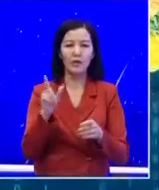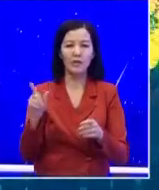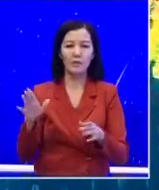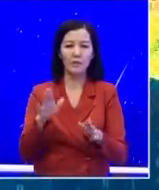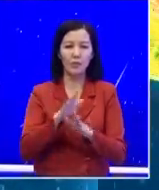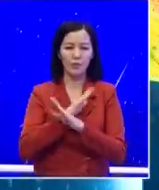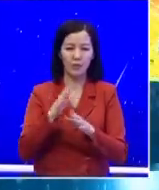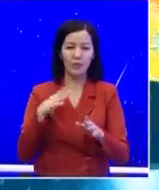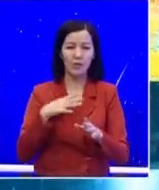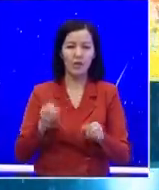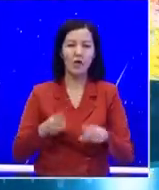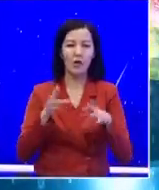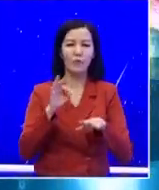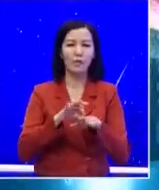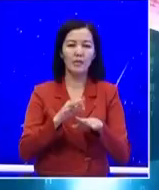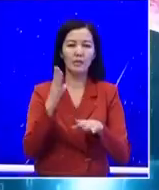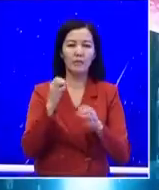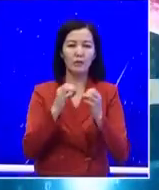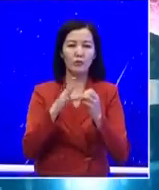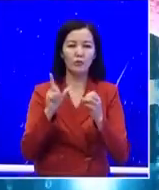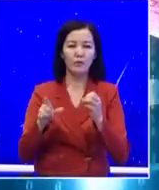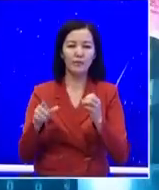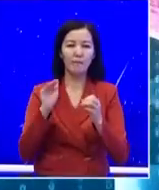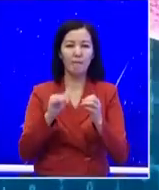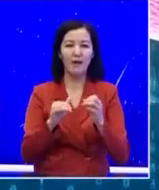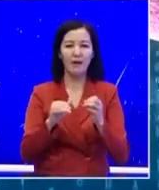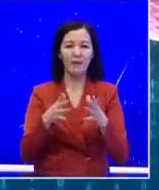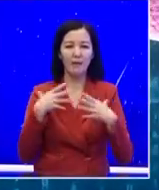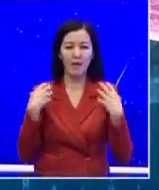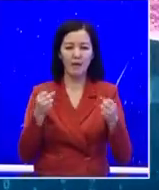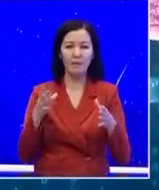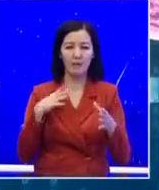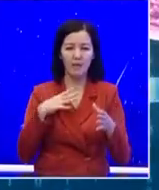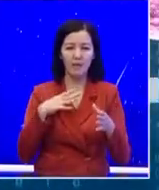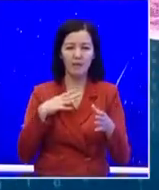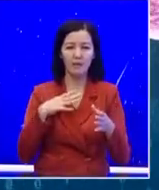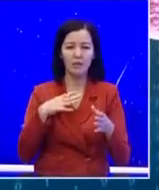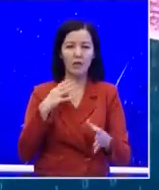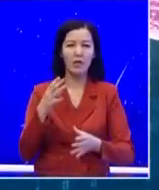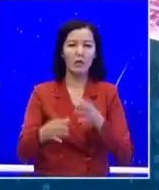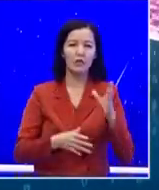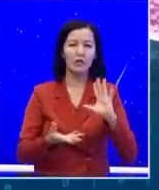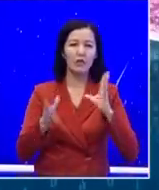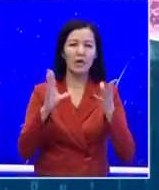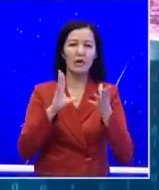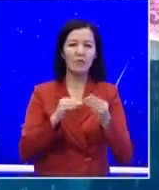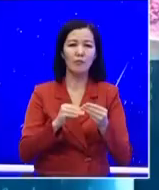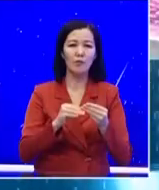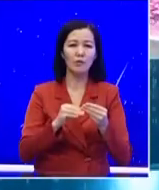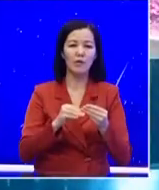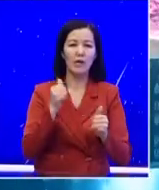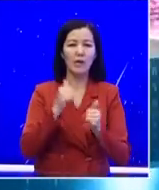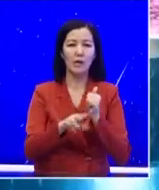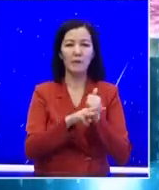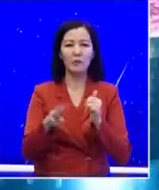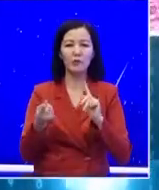мыңға жуық адамның өмірін жалмаған. Ал қауіпті кеселден 515 мыңнан аса адам айығып қатарға қосылыпты. Жер жаһанда